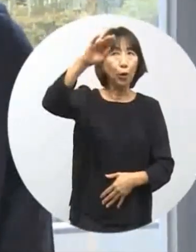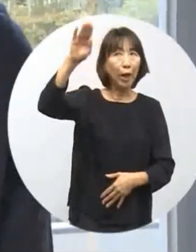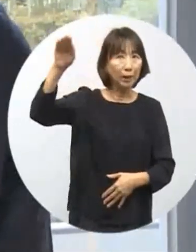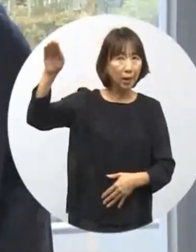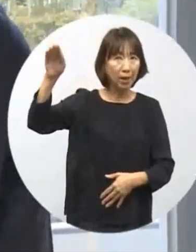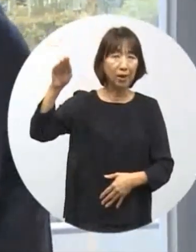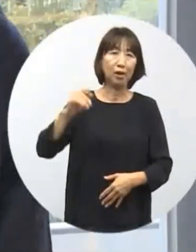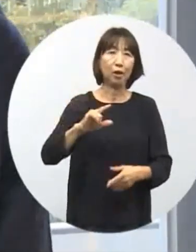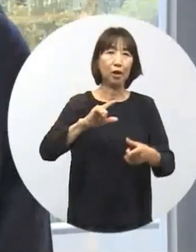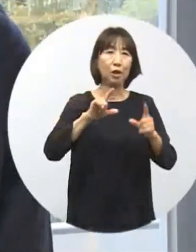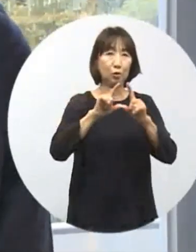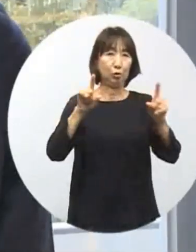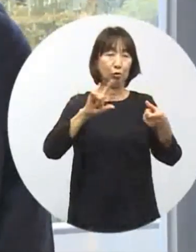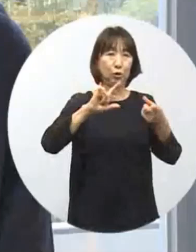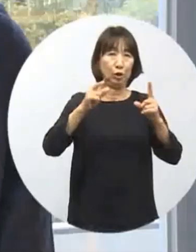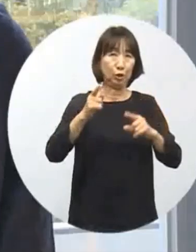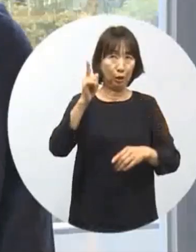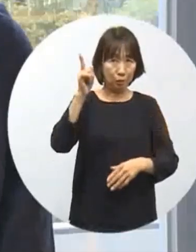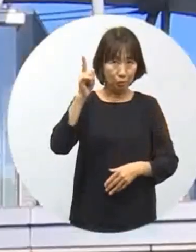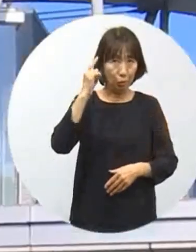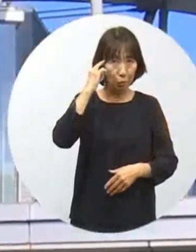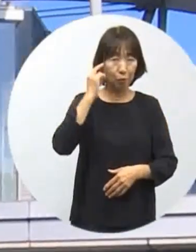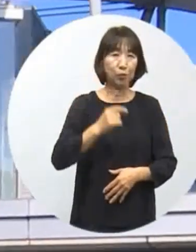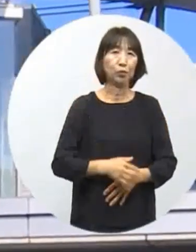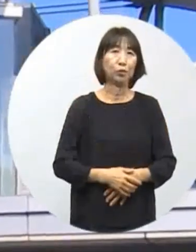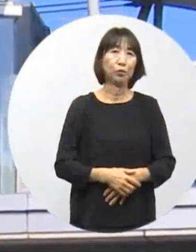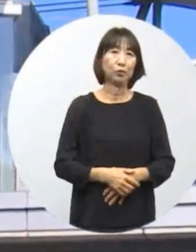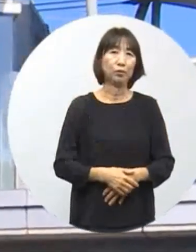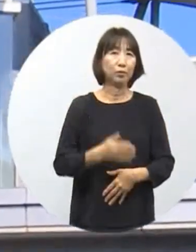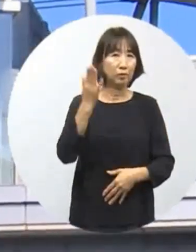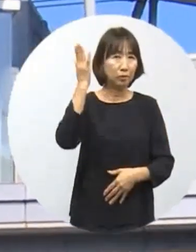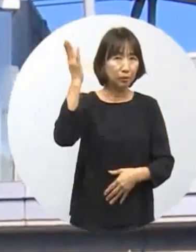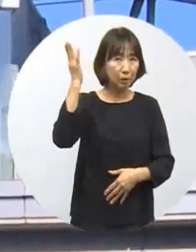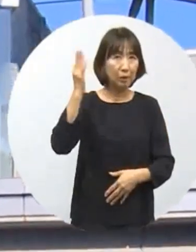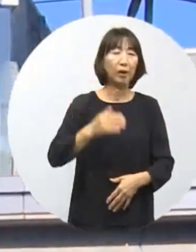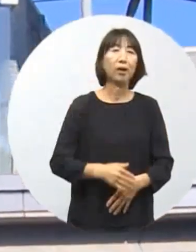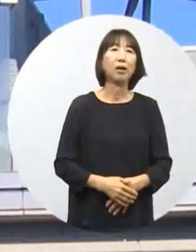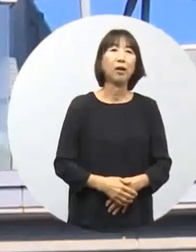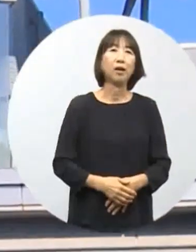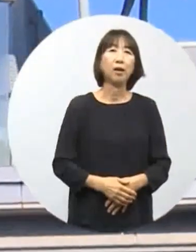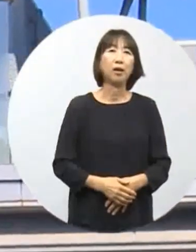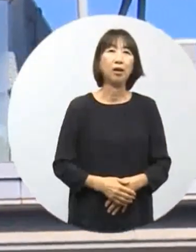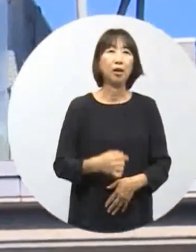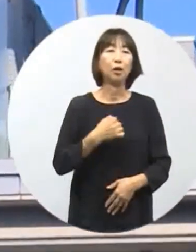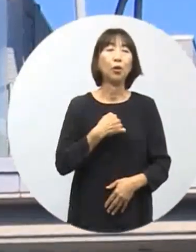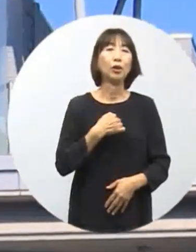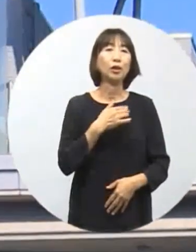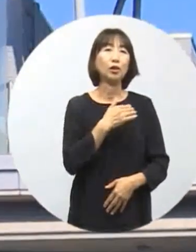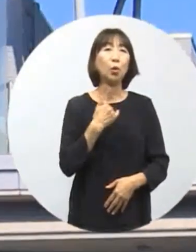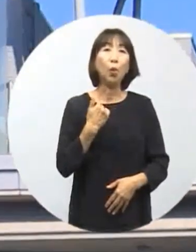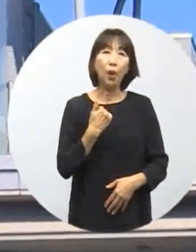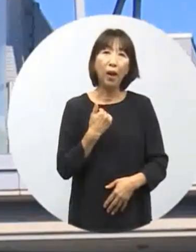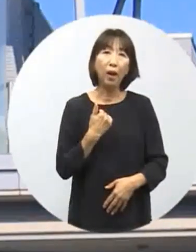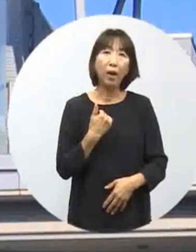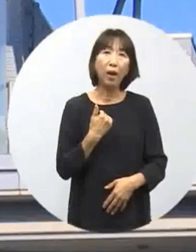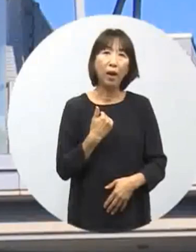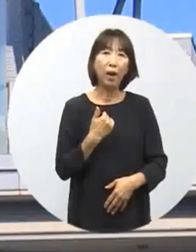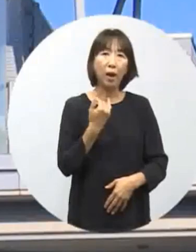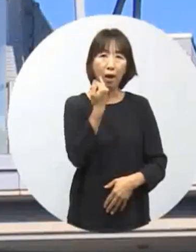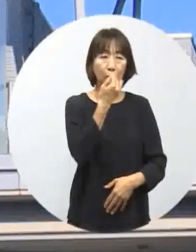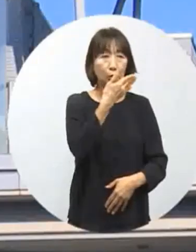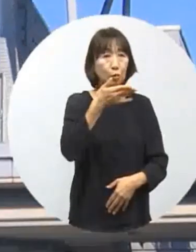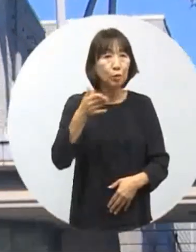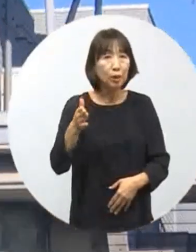ね少し変わってると思うんですけども、これはあのいわゆる、まあ、私どもは海